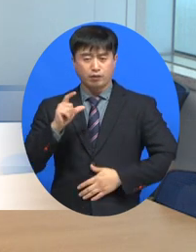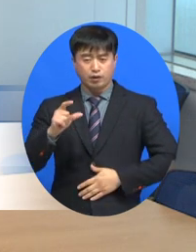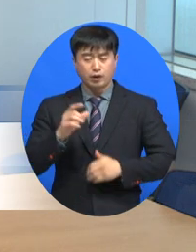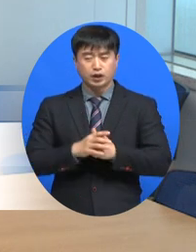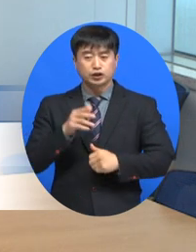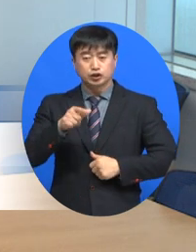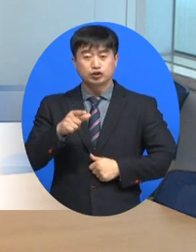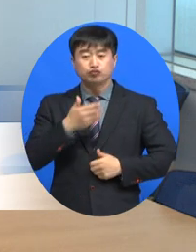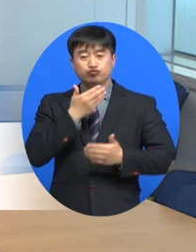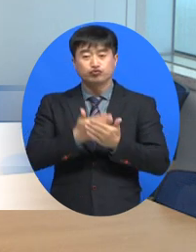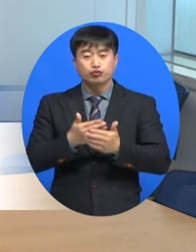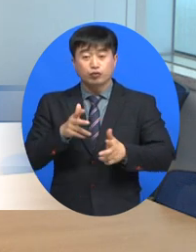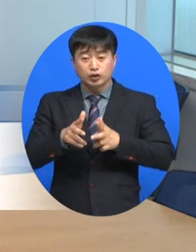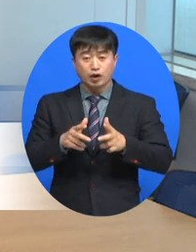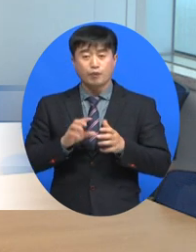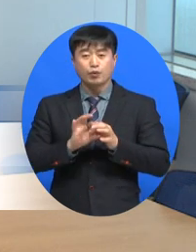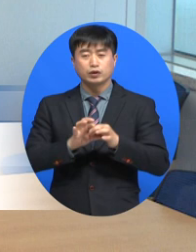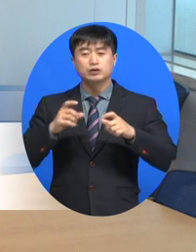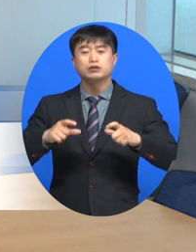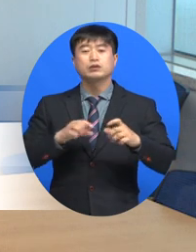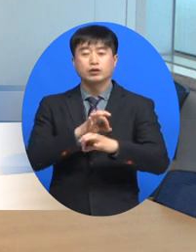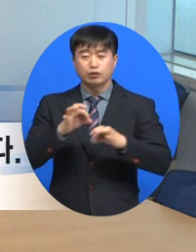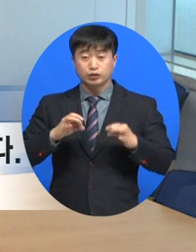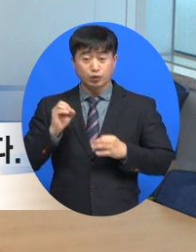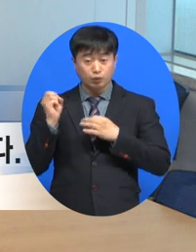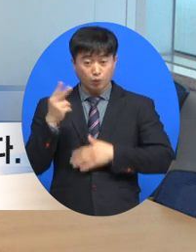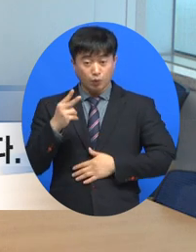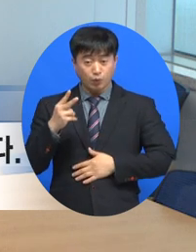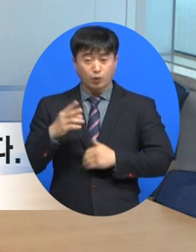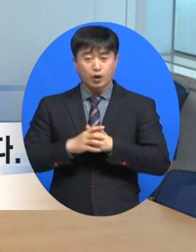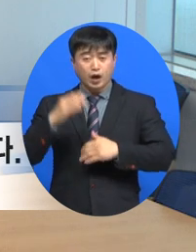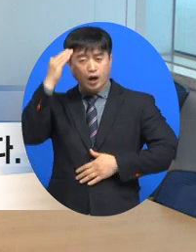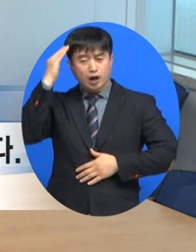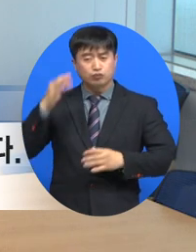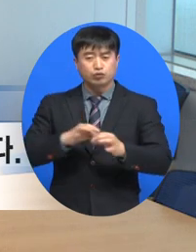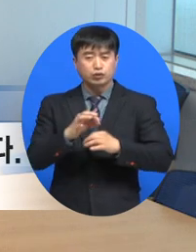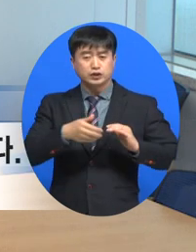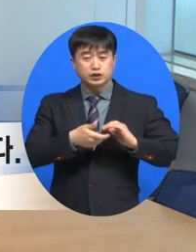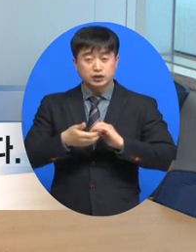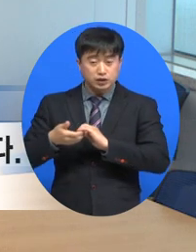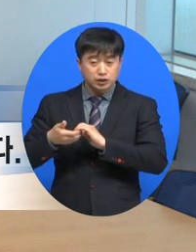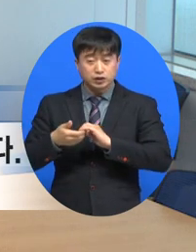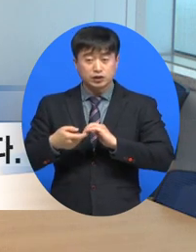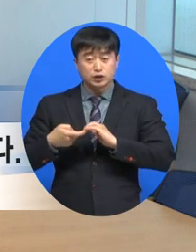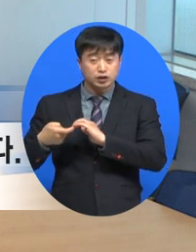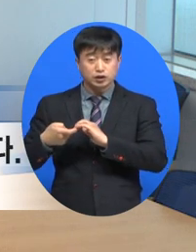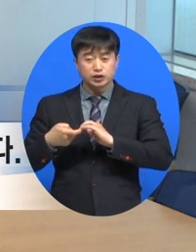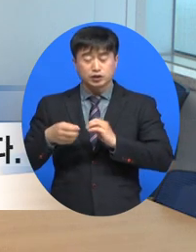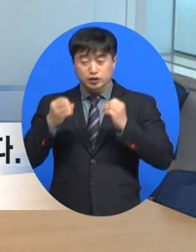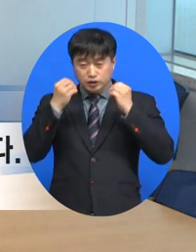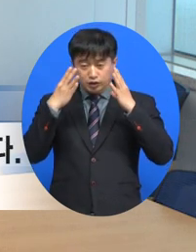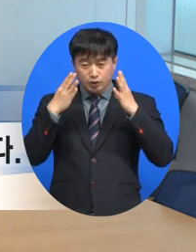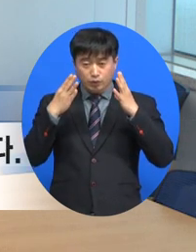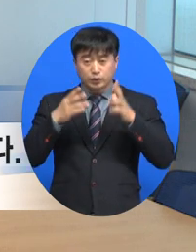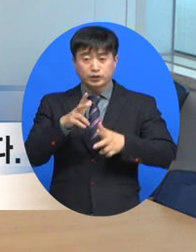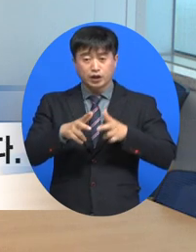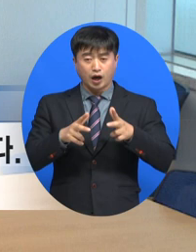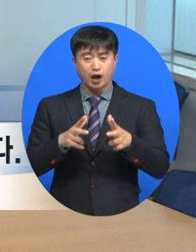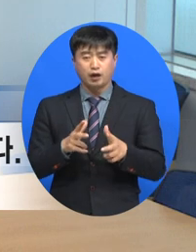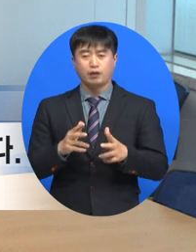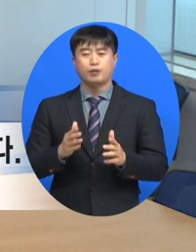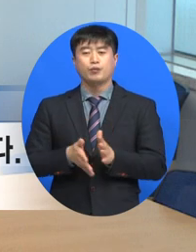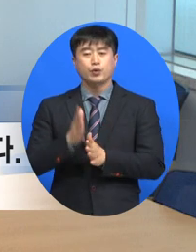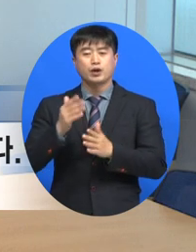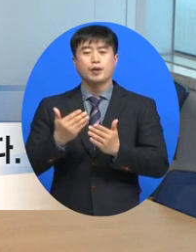강화하고이 주력산업들을 통해서 지역경제 더 나아가 우리나라 경제를 이끄는 첨단